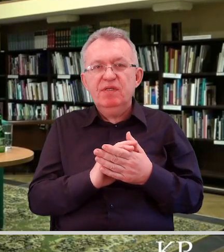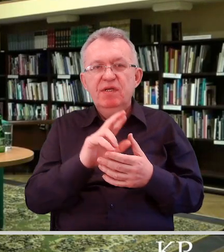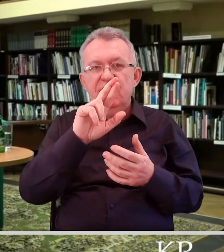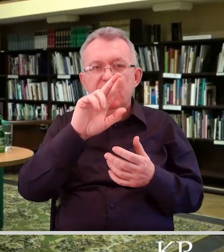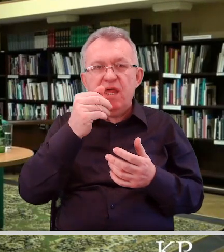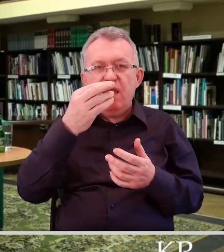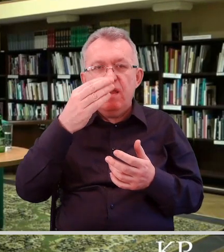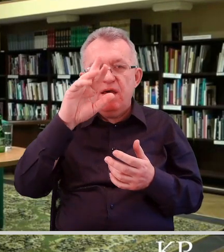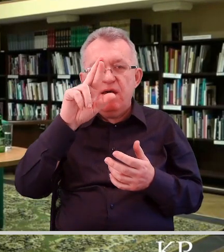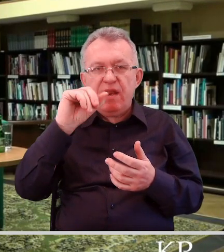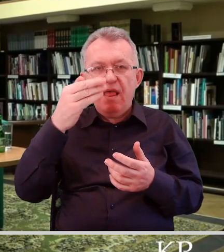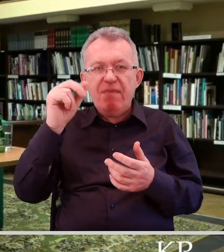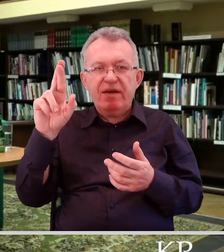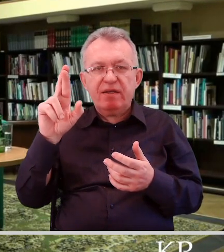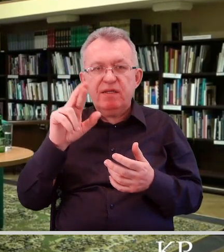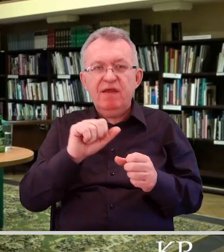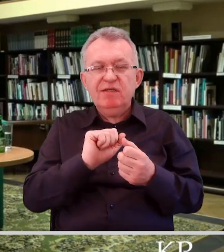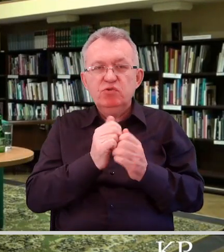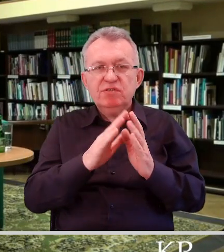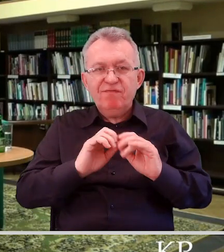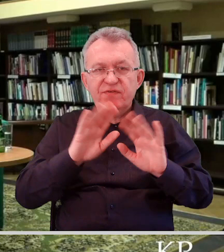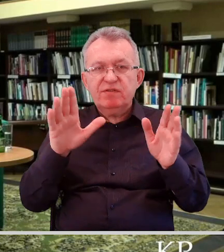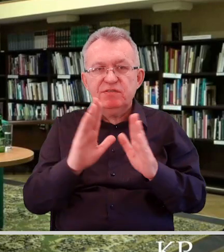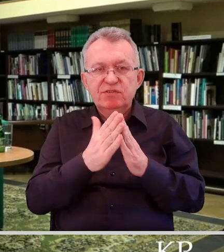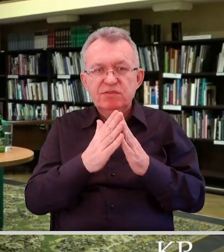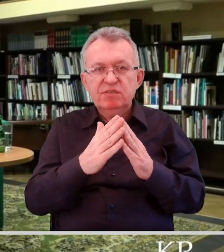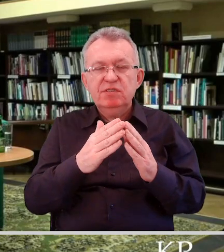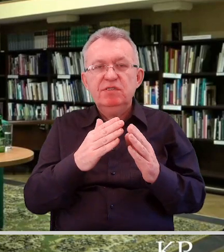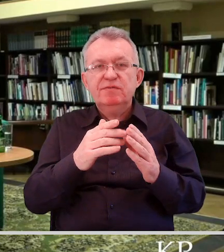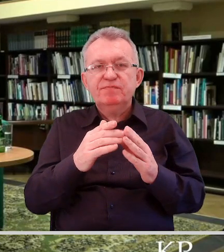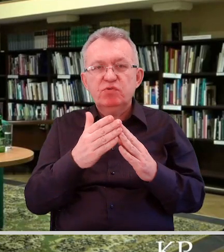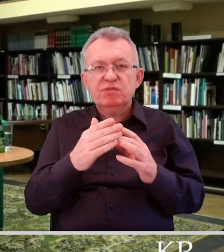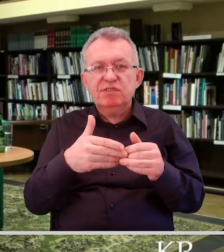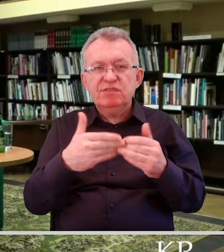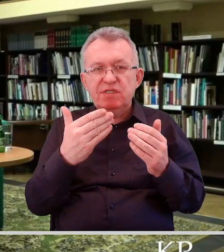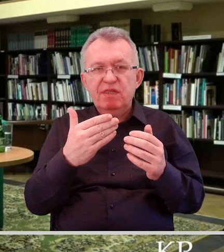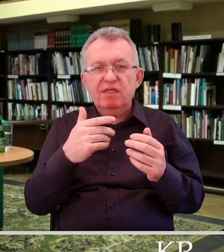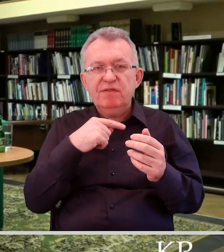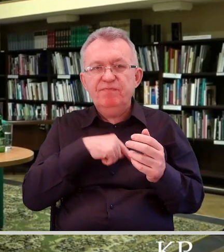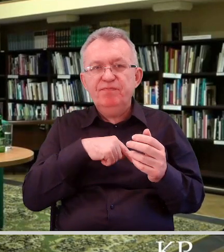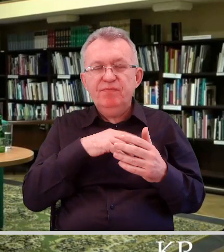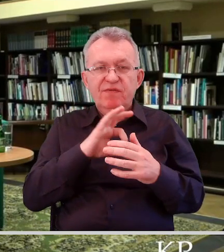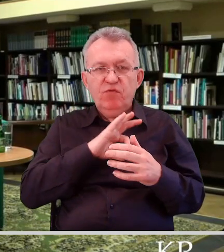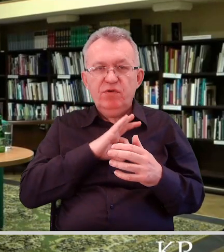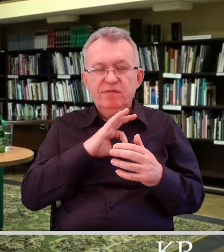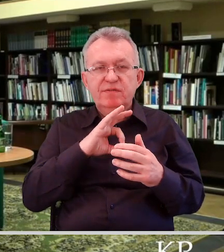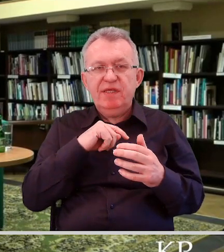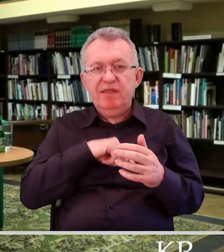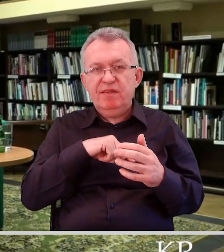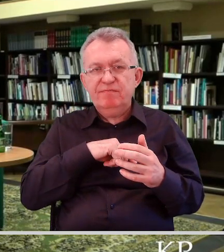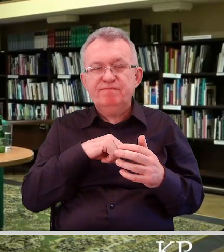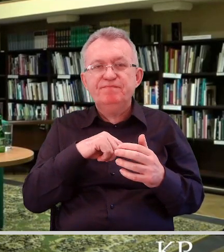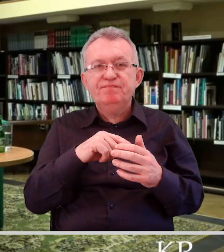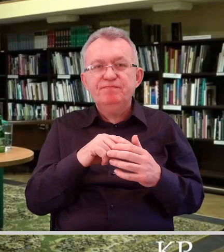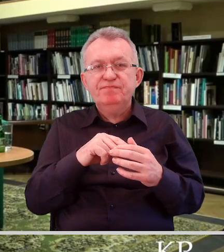Remera, w tym tej książce wydanej parę lat temu, Miłość z Lupanaru, dziennik intymny wileńskiego adwokata.